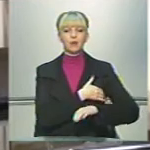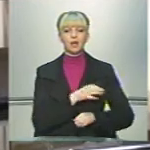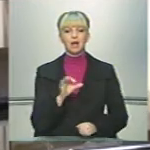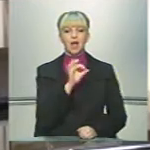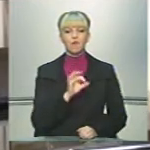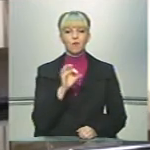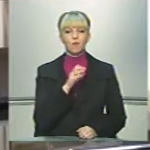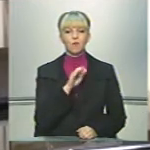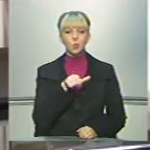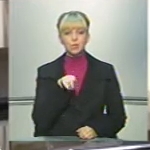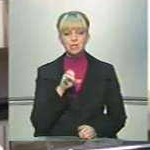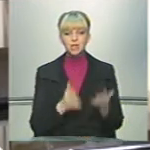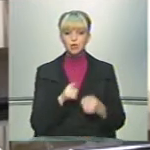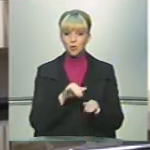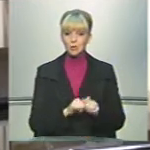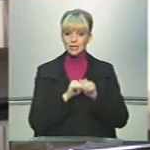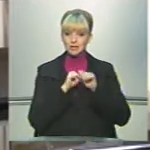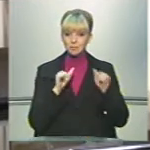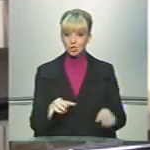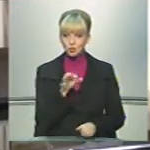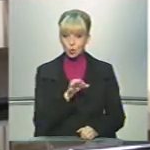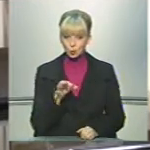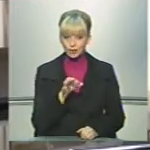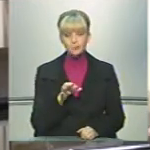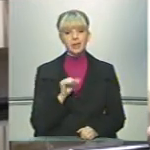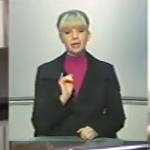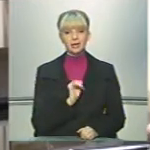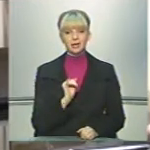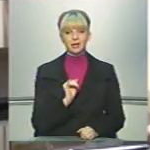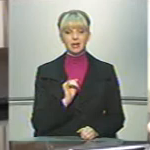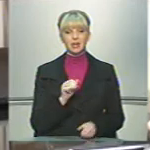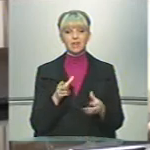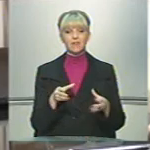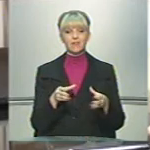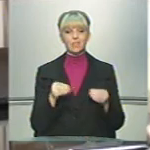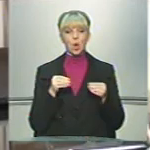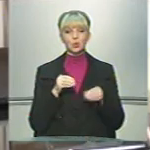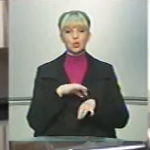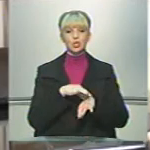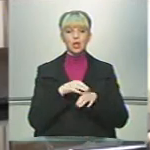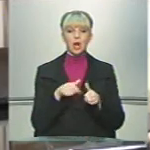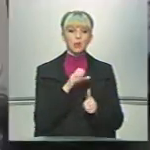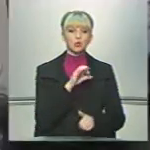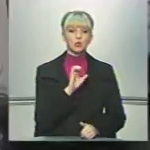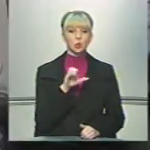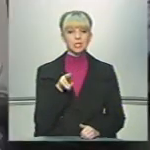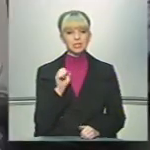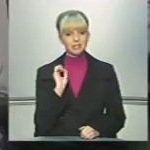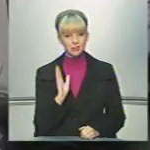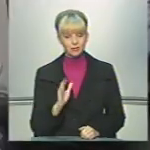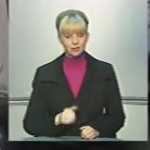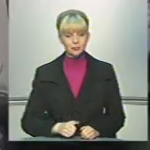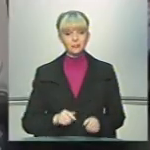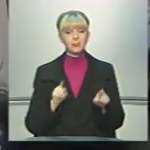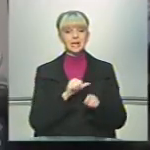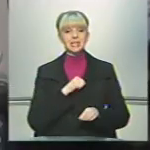вузли, якщо вони збільшилися, і втягнутість шкіри або сосків.